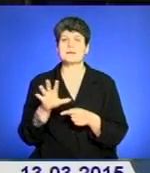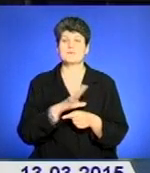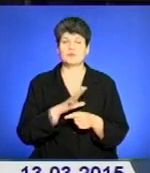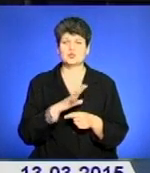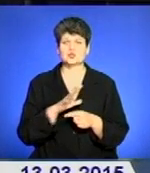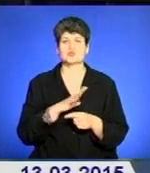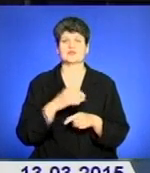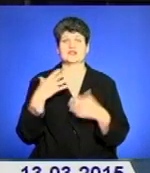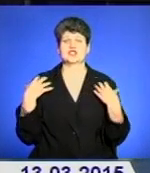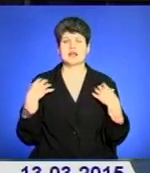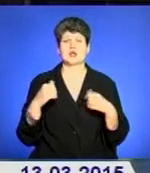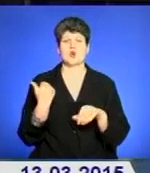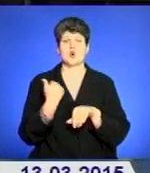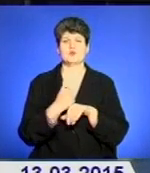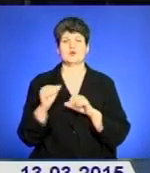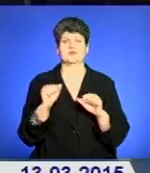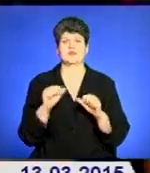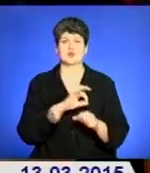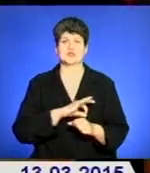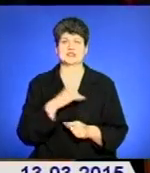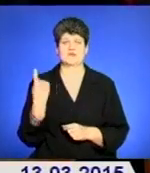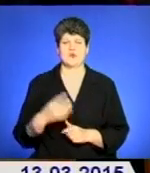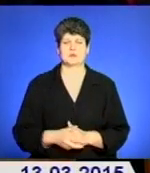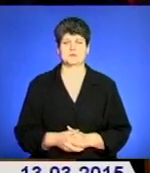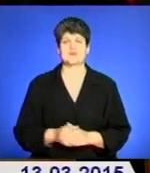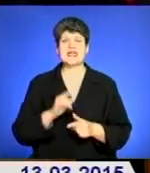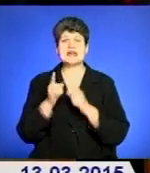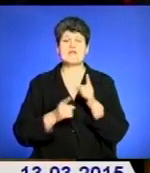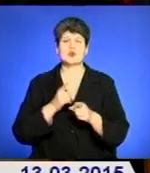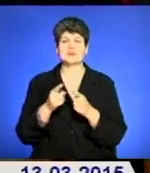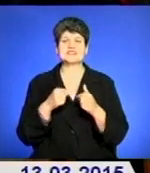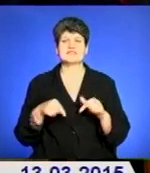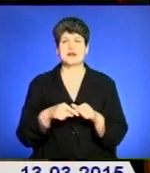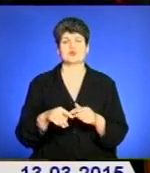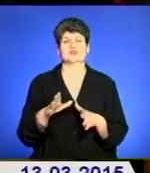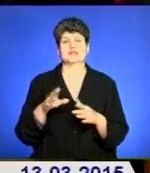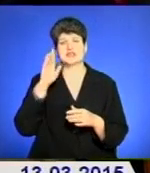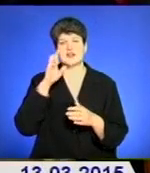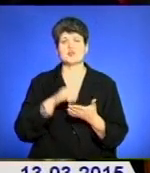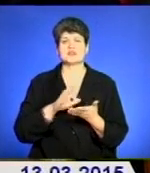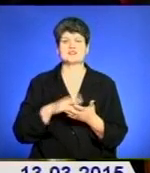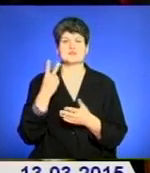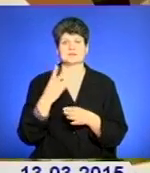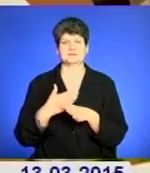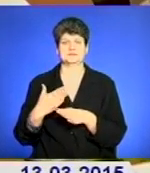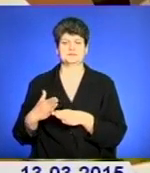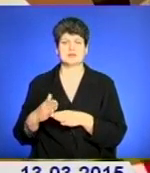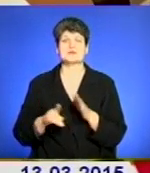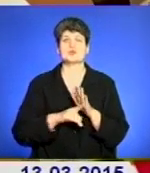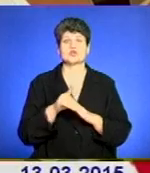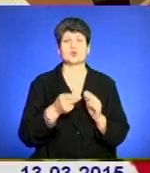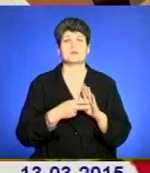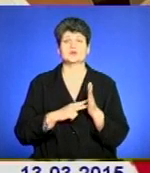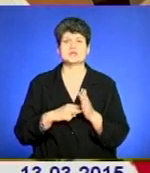начальника головного управління юстиції в області. Реформуватимуть сферу державної реєстрації у два етапи. Спочатку